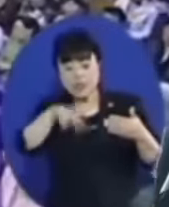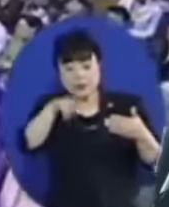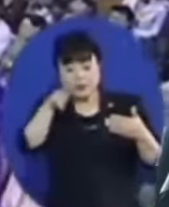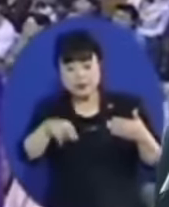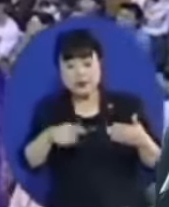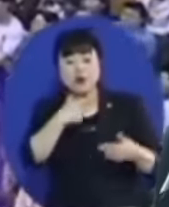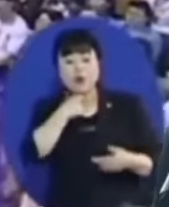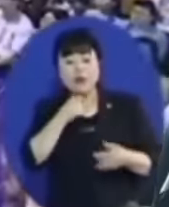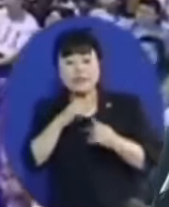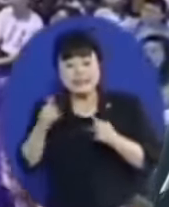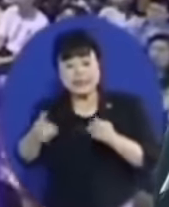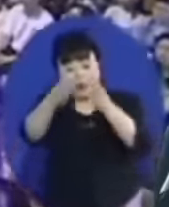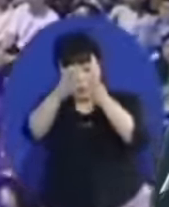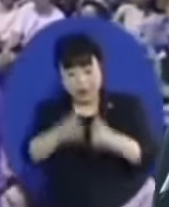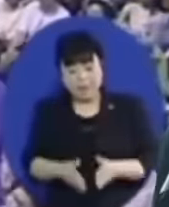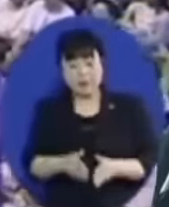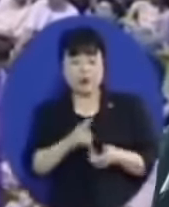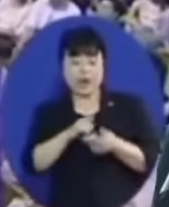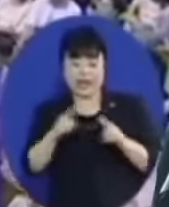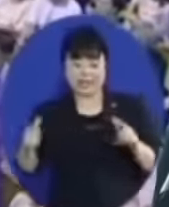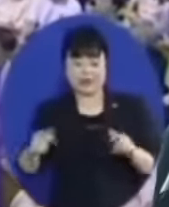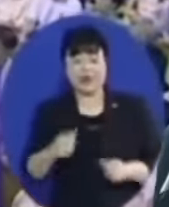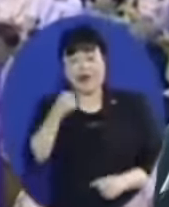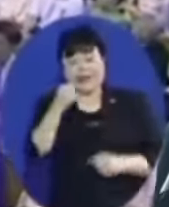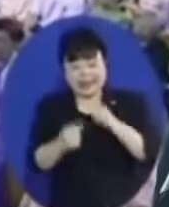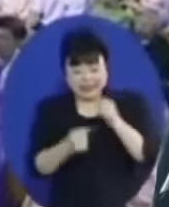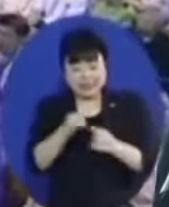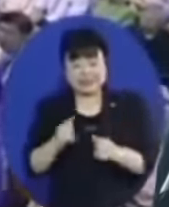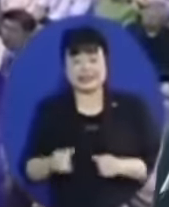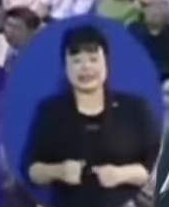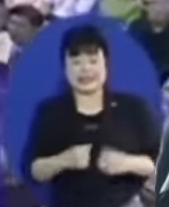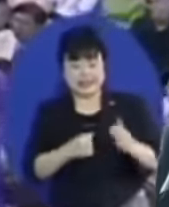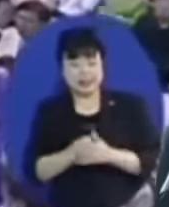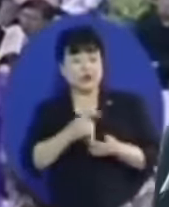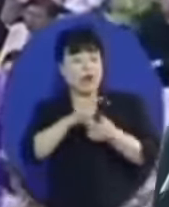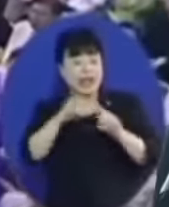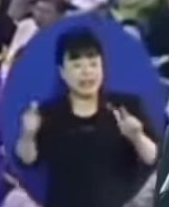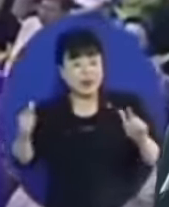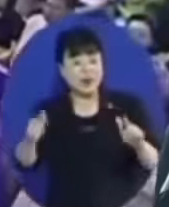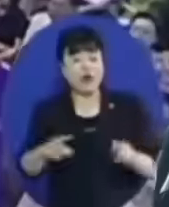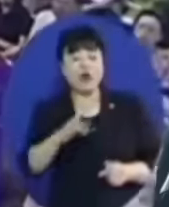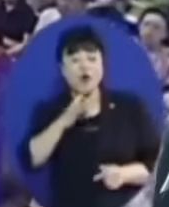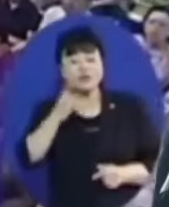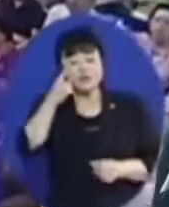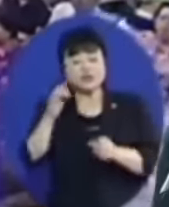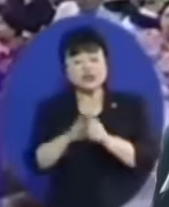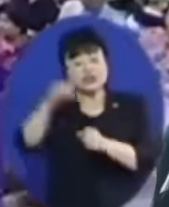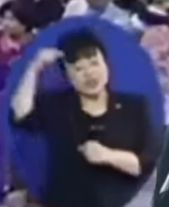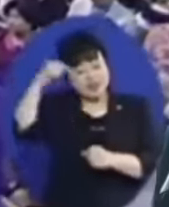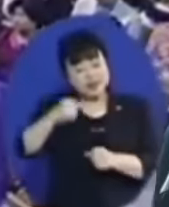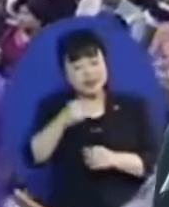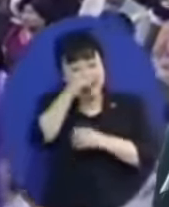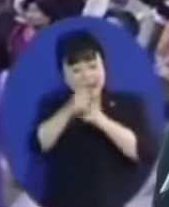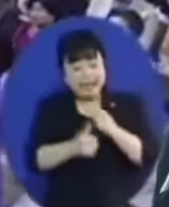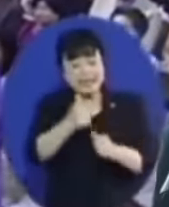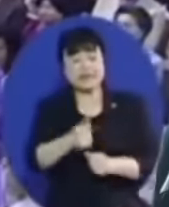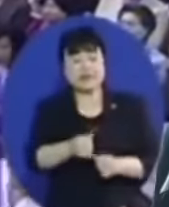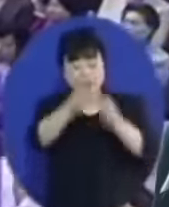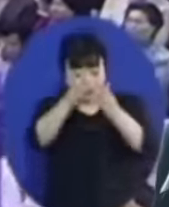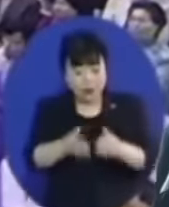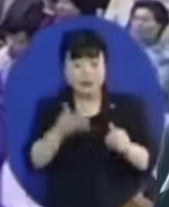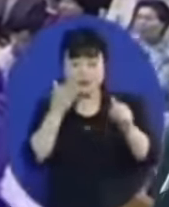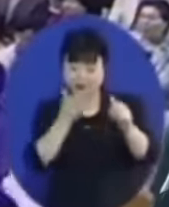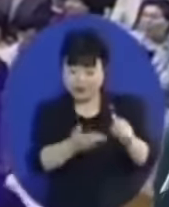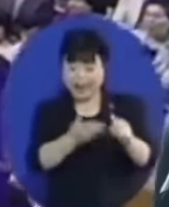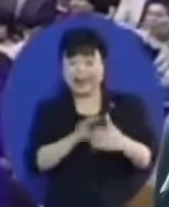읽어보십시다. 원하는 자로 말미암음도 아니요 다른 박질하는 자로 말미암음도 아니요 오직 긍휼히 여기시는 하나님으로